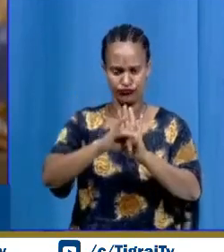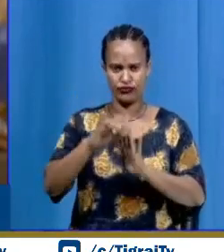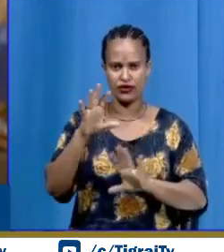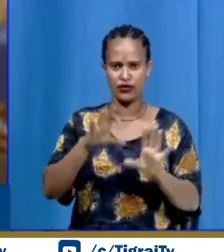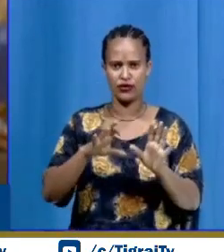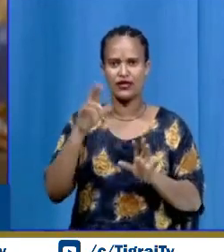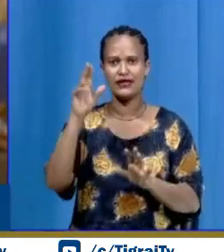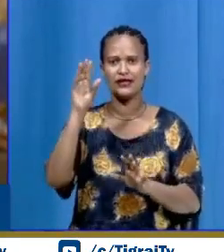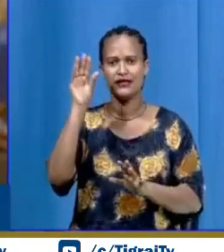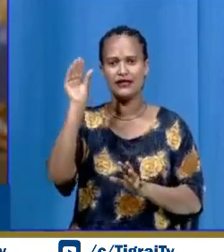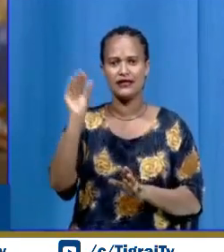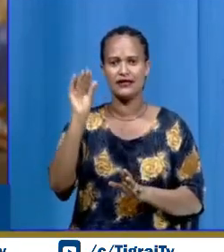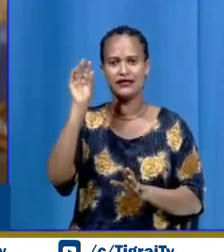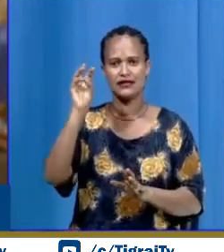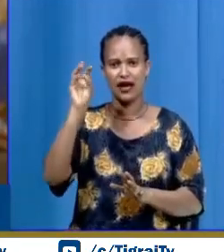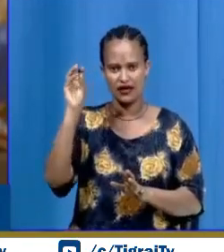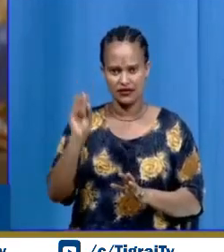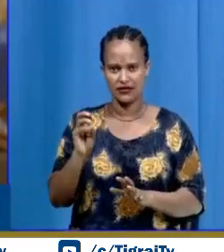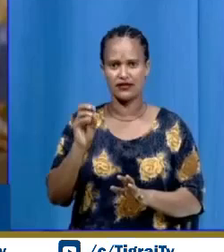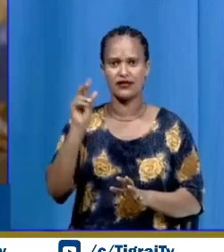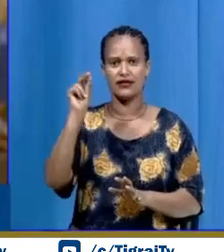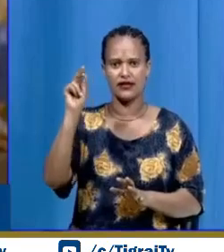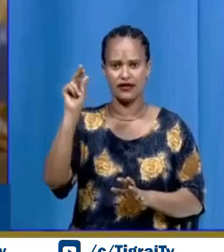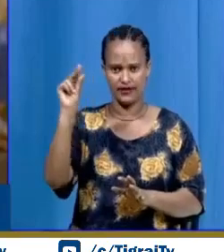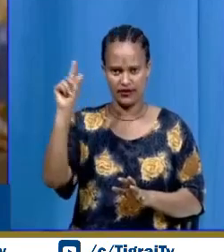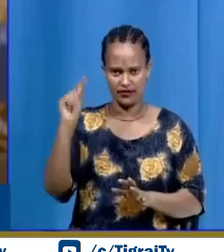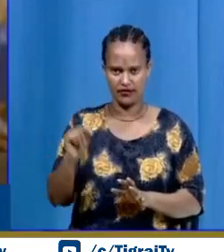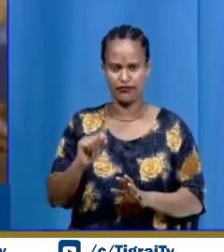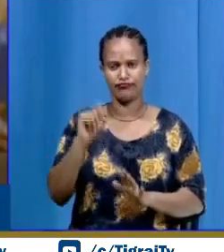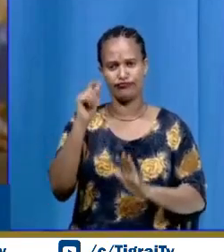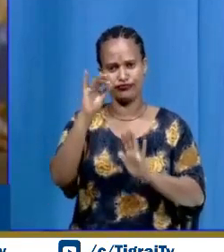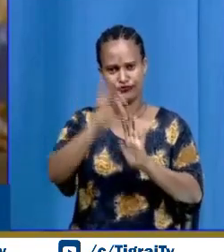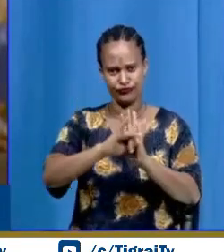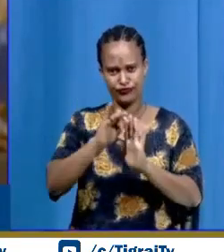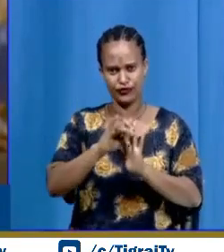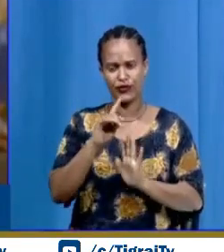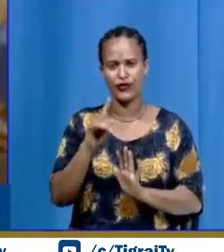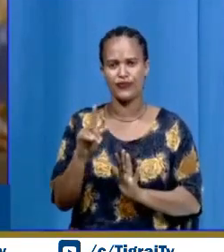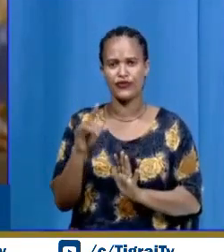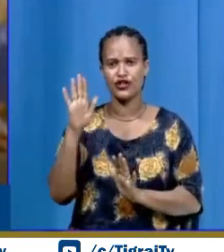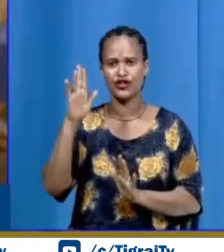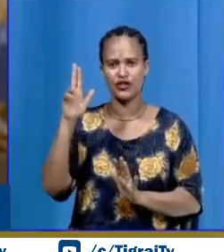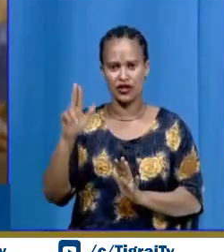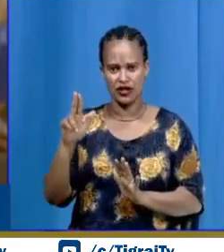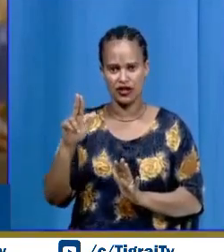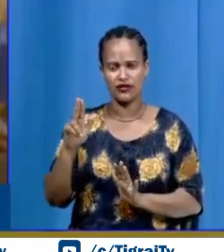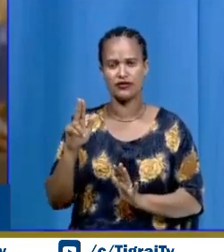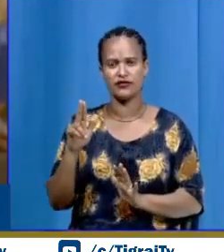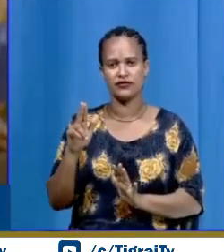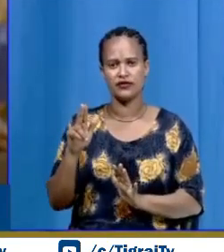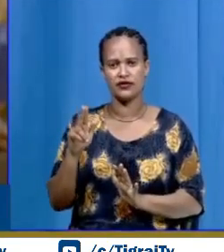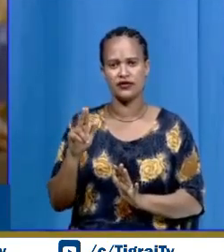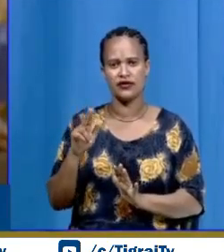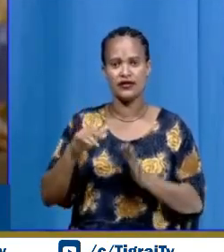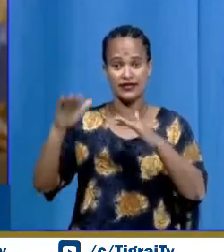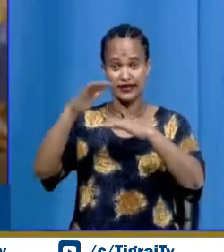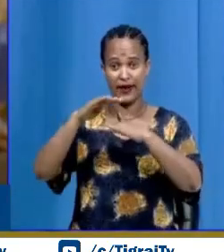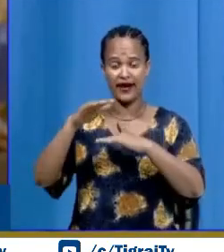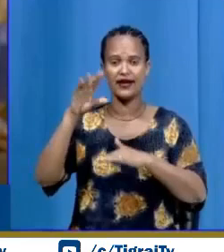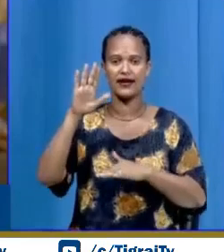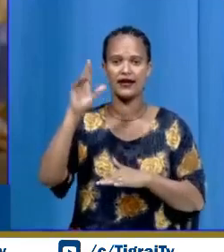ሕፃፅ ውቕዑ እዩ። ደደቢት ውቕዑ እዩ። ሽረ ውቕዑ እዩ። ዘባን ገደና ውቕዒ